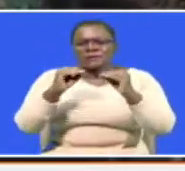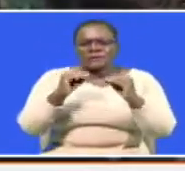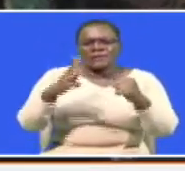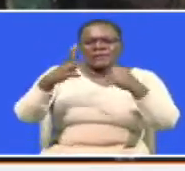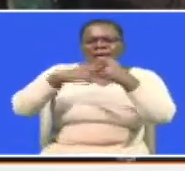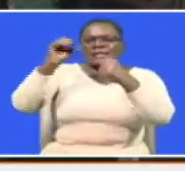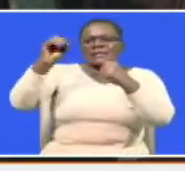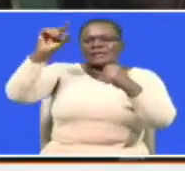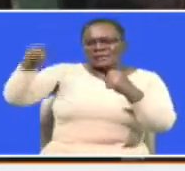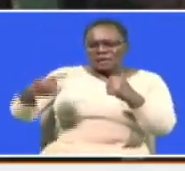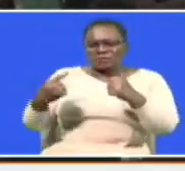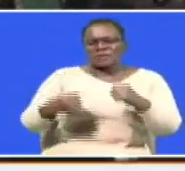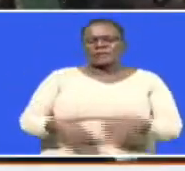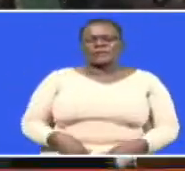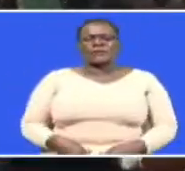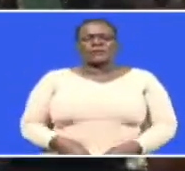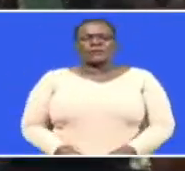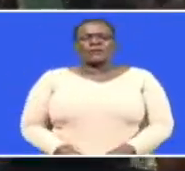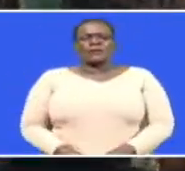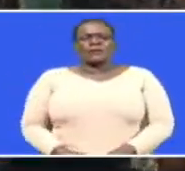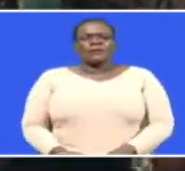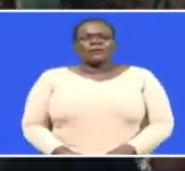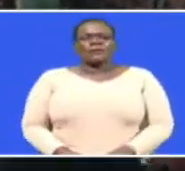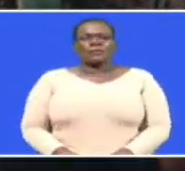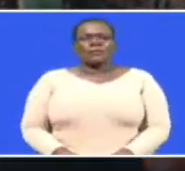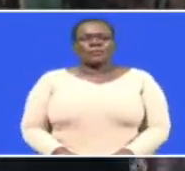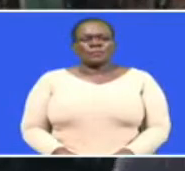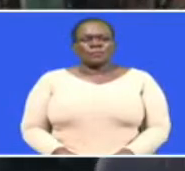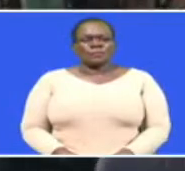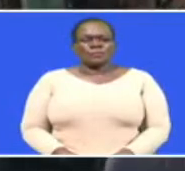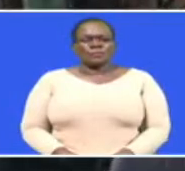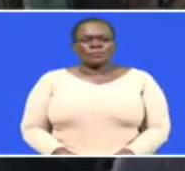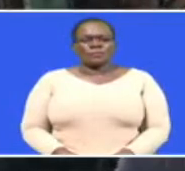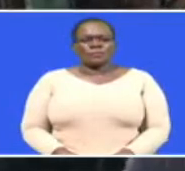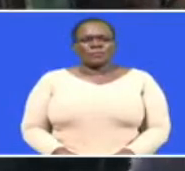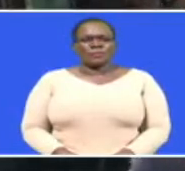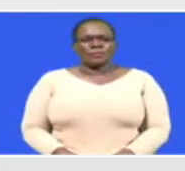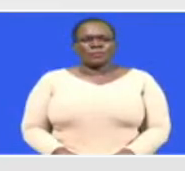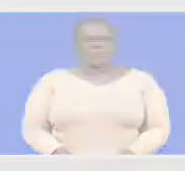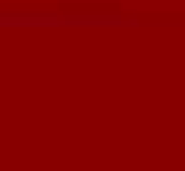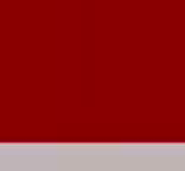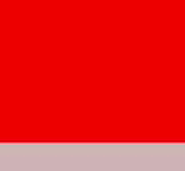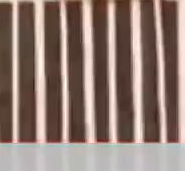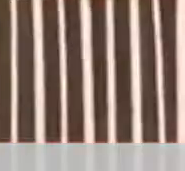90,000. Tobias Chanji, KTN News, Mombasa County.